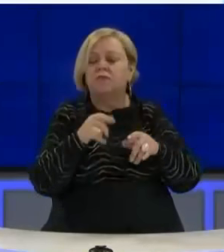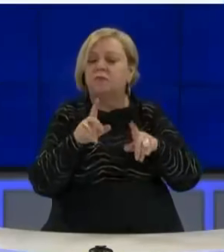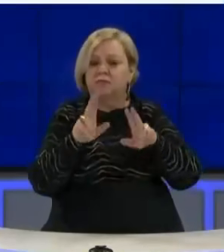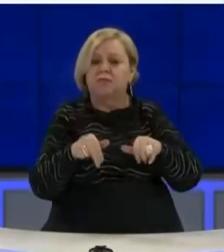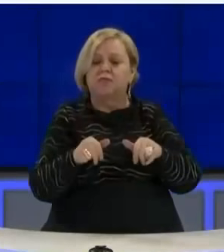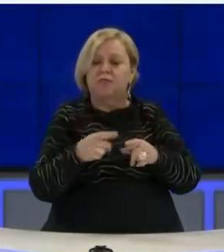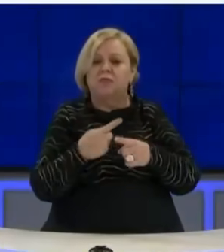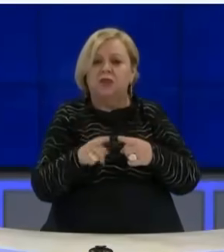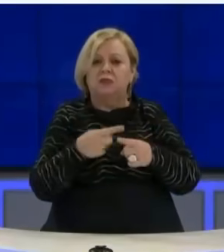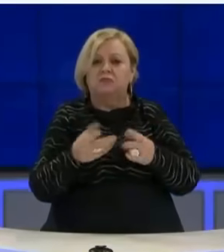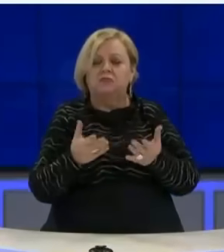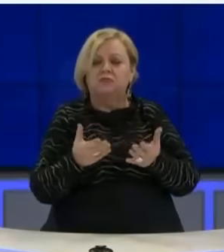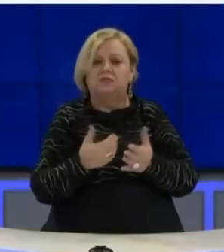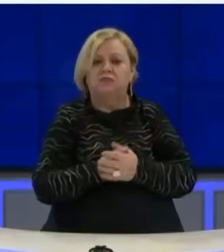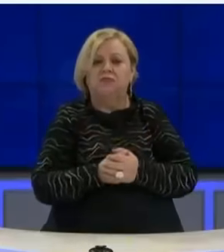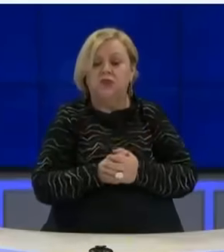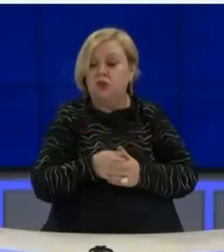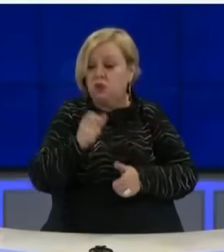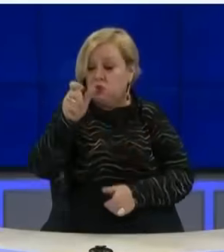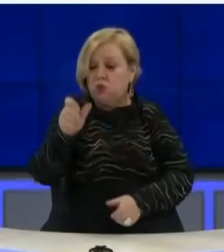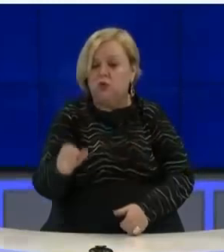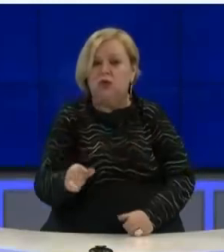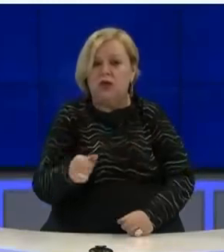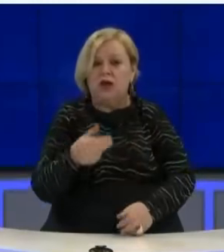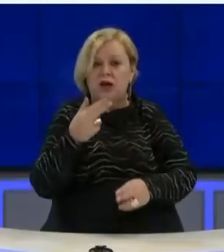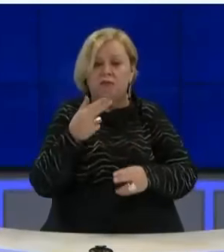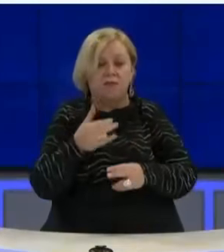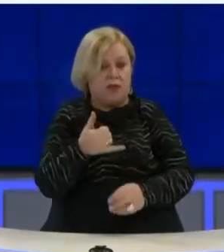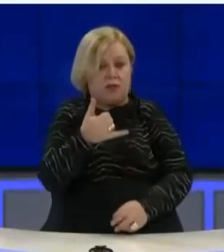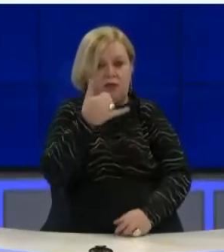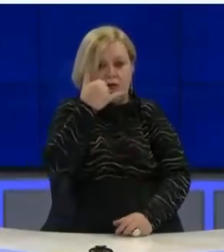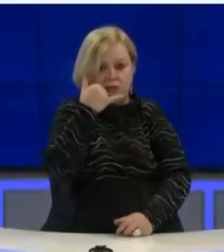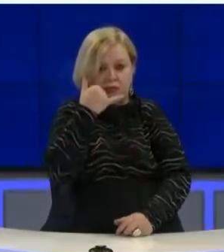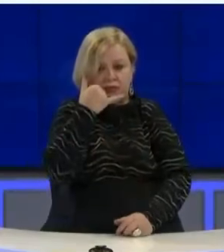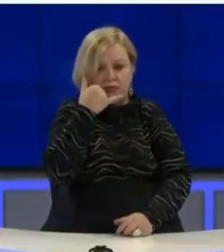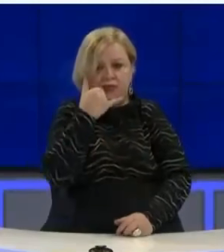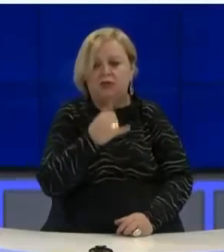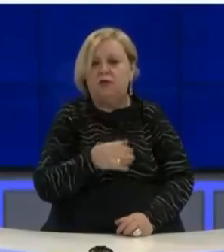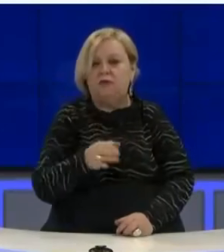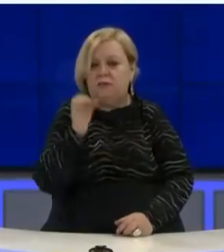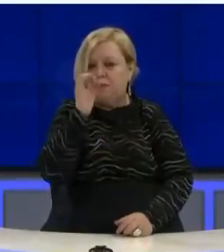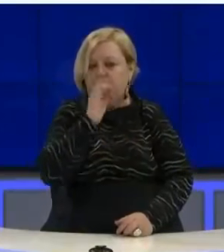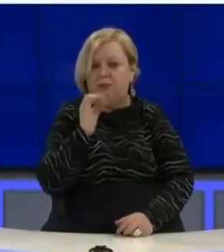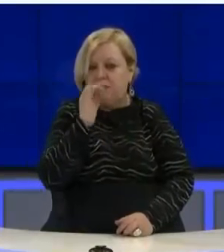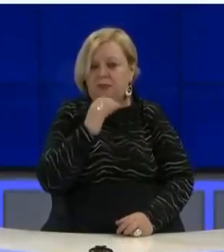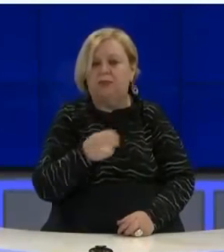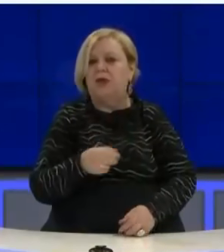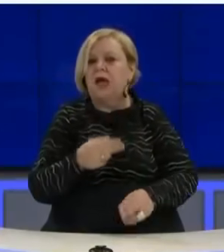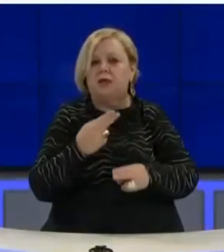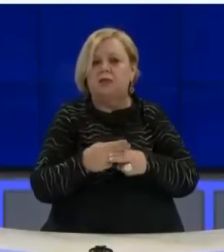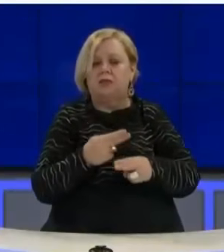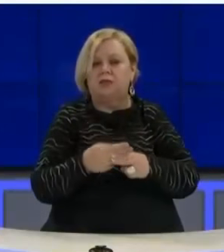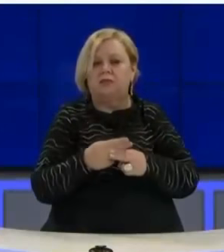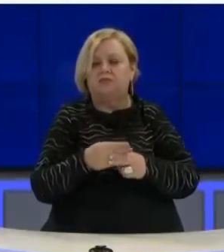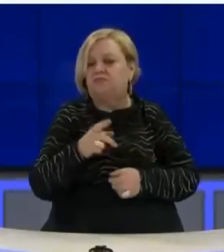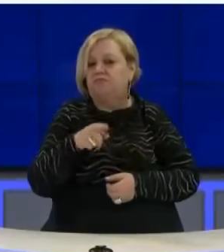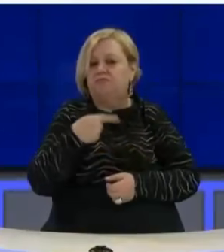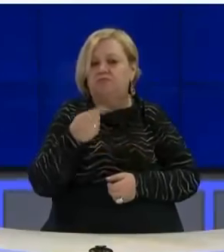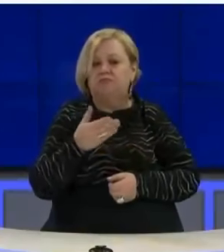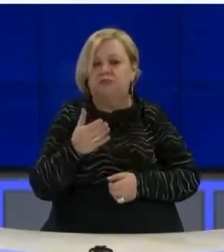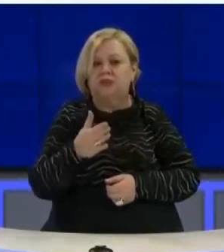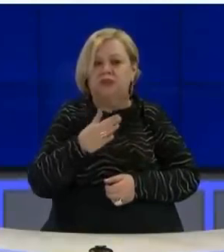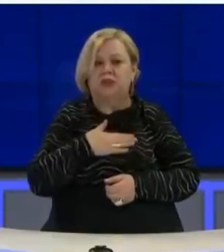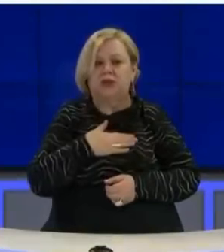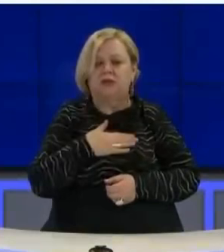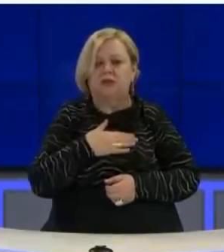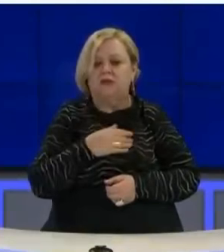kur qytetarët që janë emëruar në telefon nuk kanë konfirmuar identitetin, do të thotë se kanë thënë që ne nuk kemi